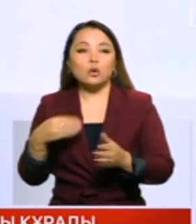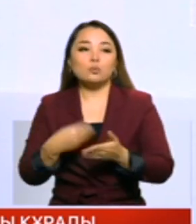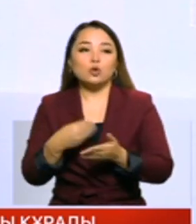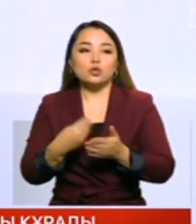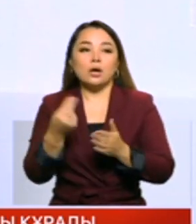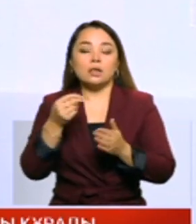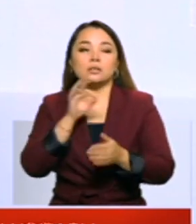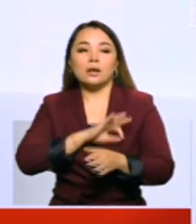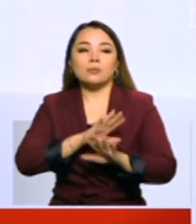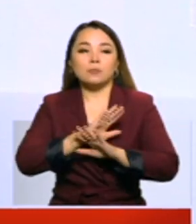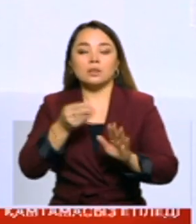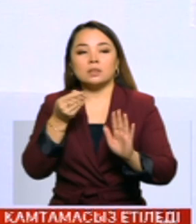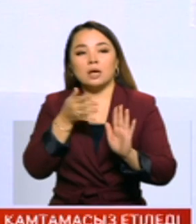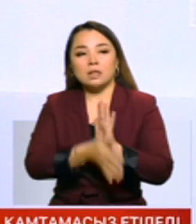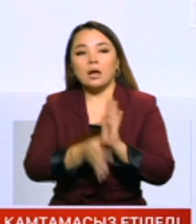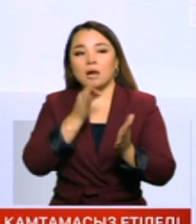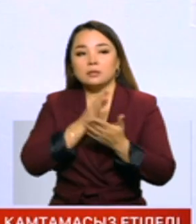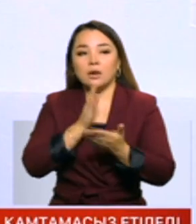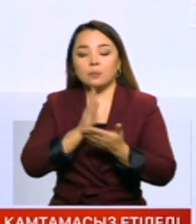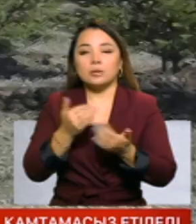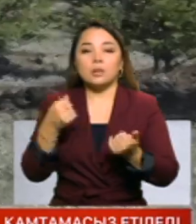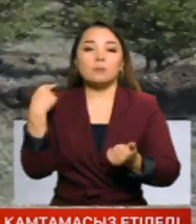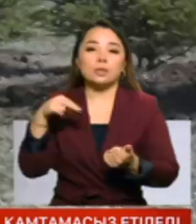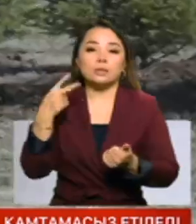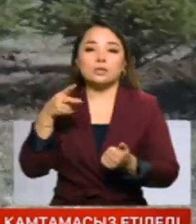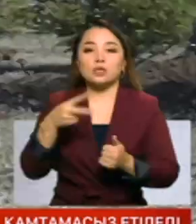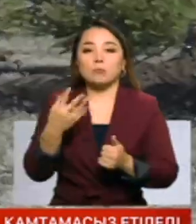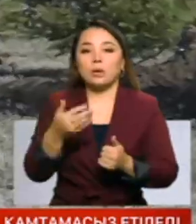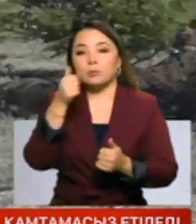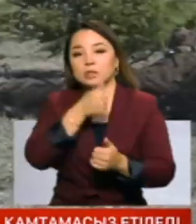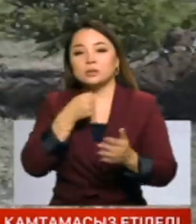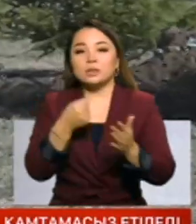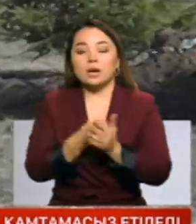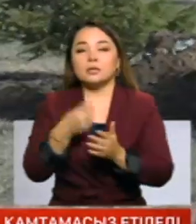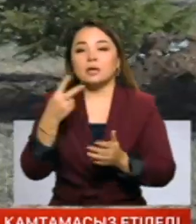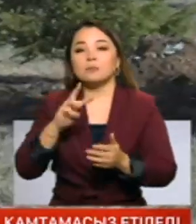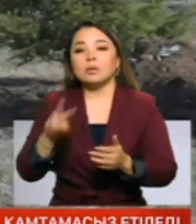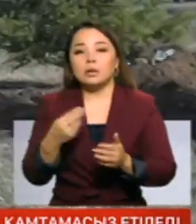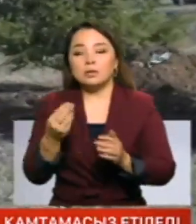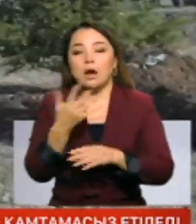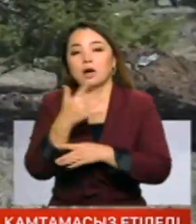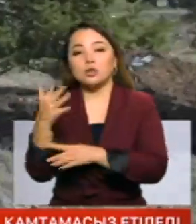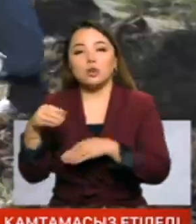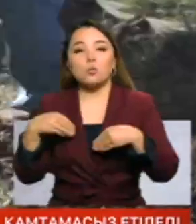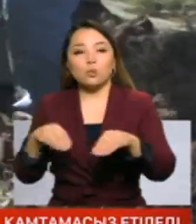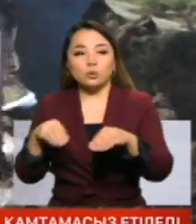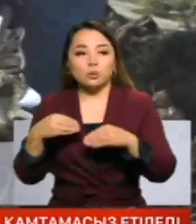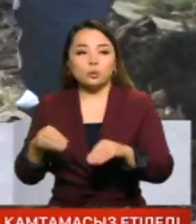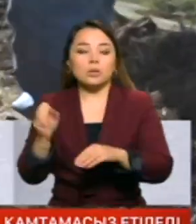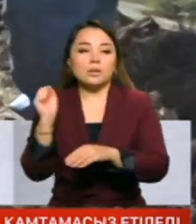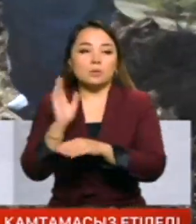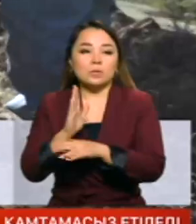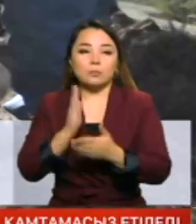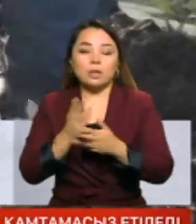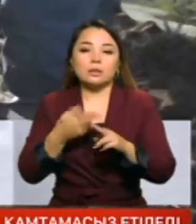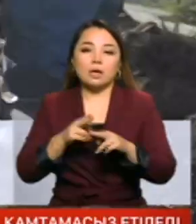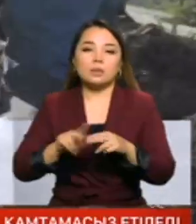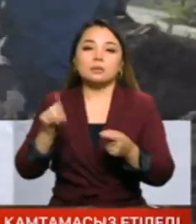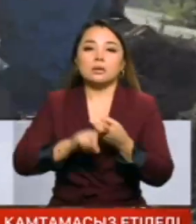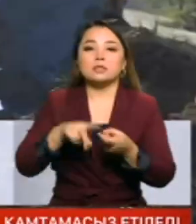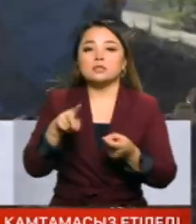қаражаты тиімсіз жұмсалып отыр деді. Президент 2025 жылға дейін 2 миллиард ағаш отырғызуды тапсырған. Соған